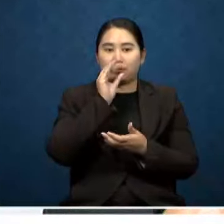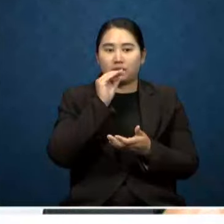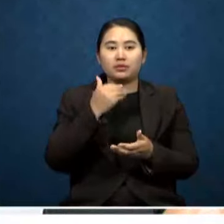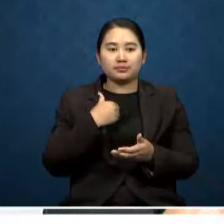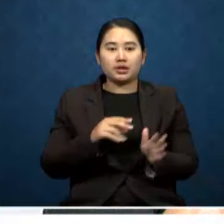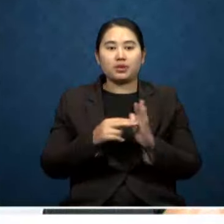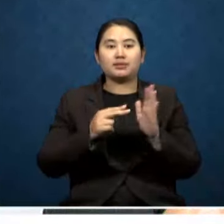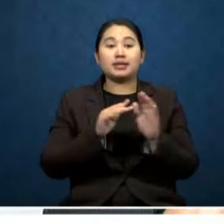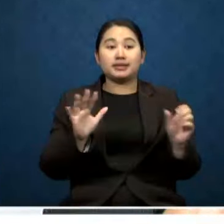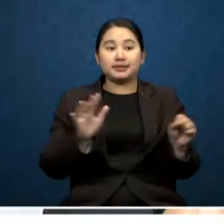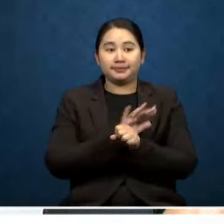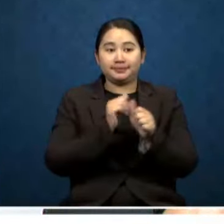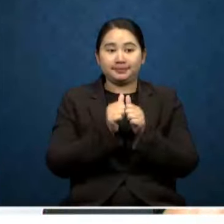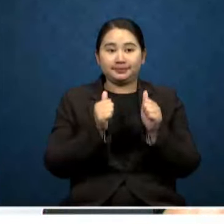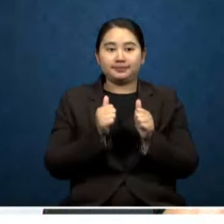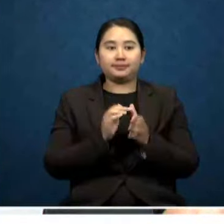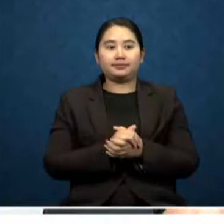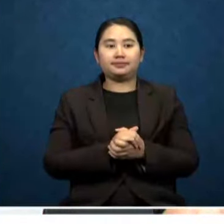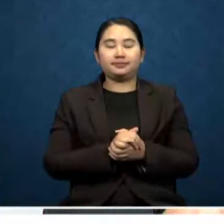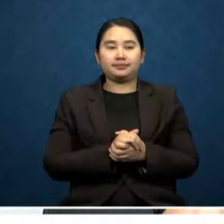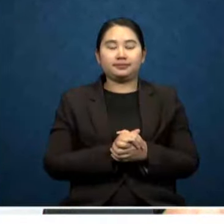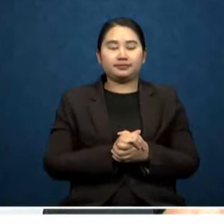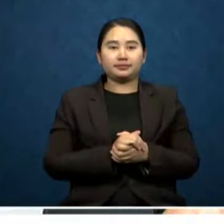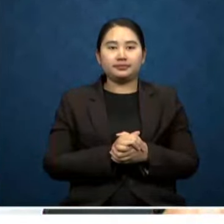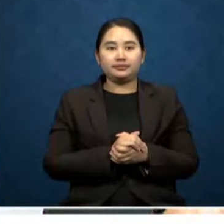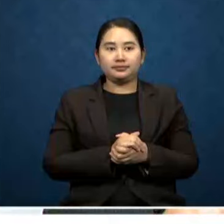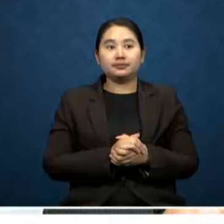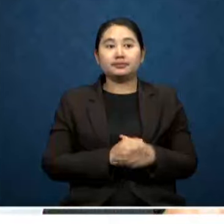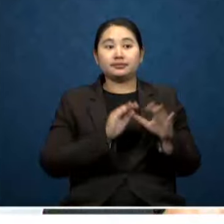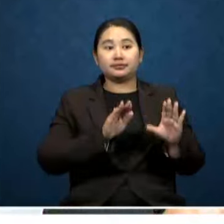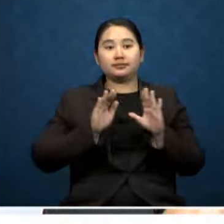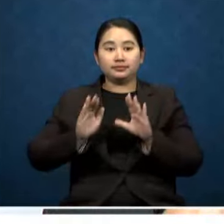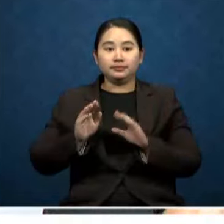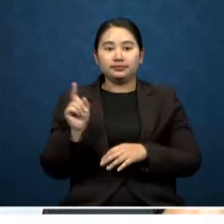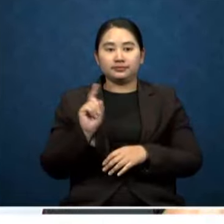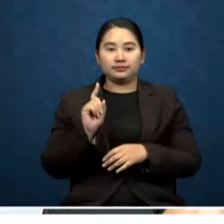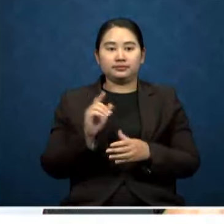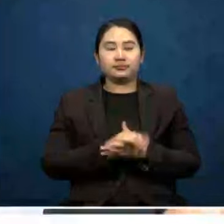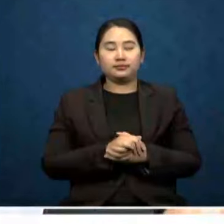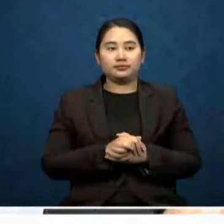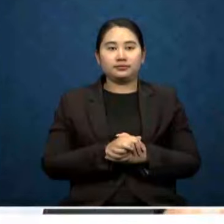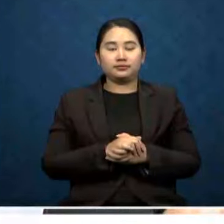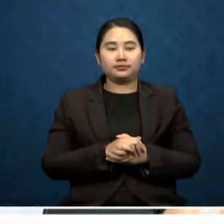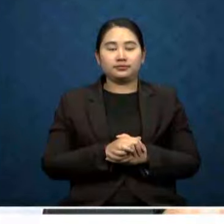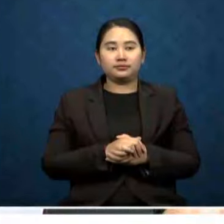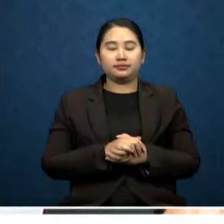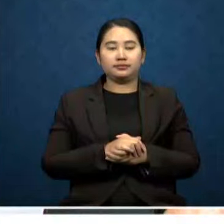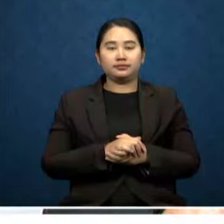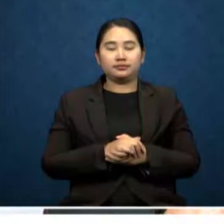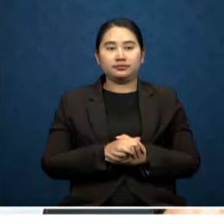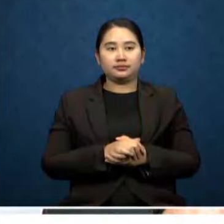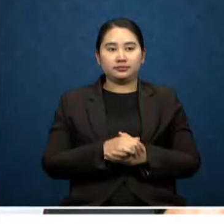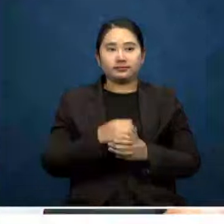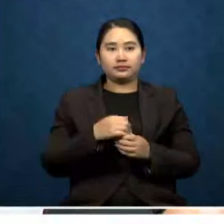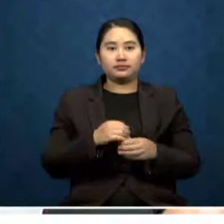อันนี้ก็จะครอบคลุมเพิ่มเติมขึ้นไปอีกครับเพราะฉะนั้นฝากประเด็นนี้ไว้ด้วยครับนอกจากเรื่องของการบริโภค